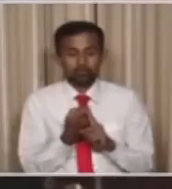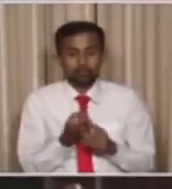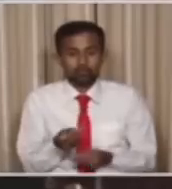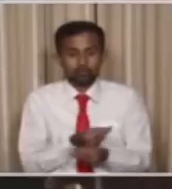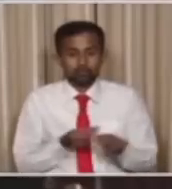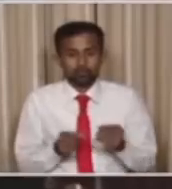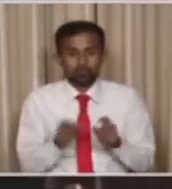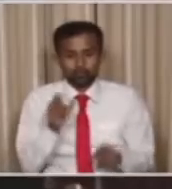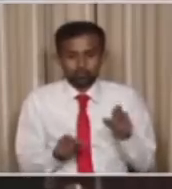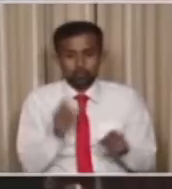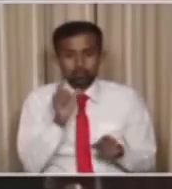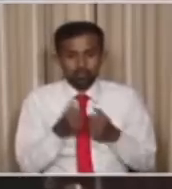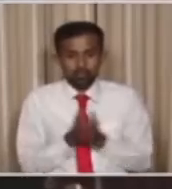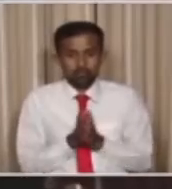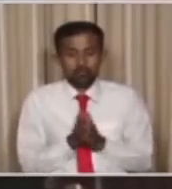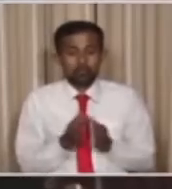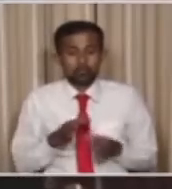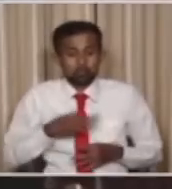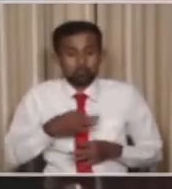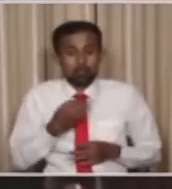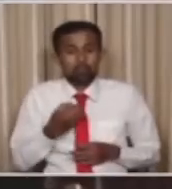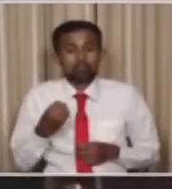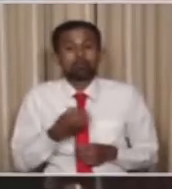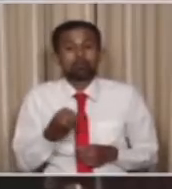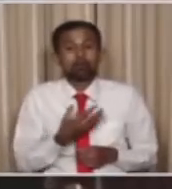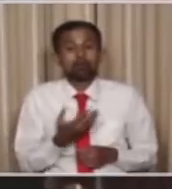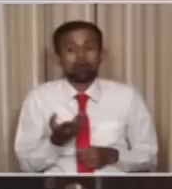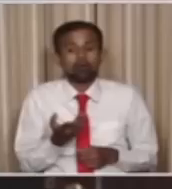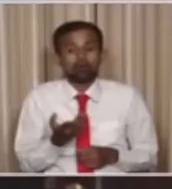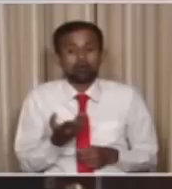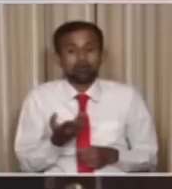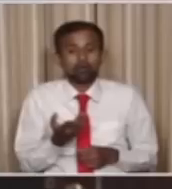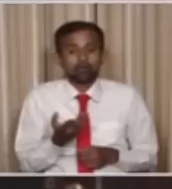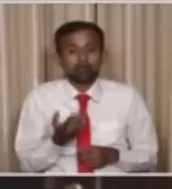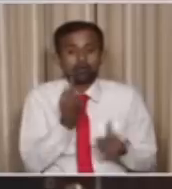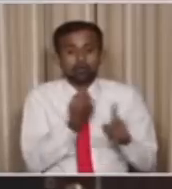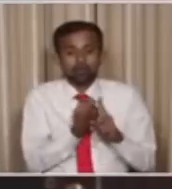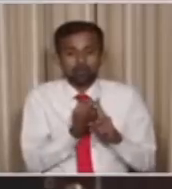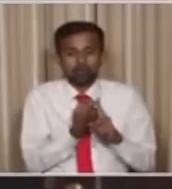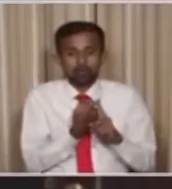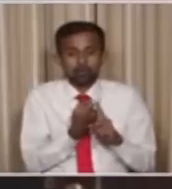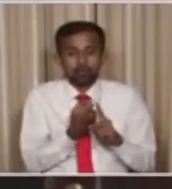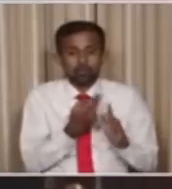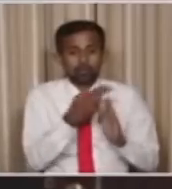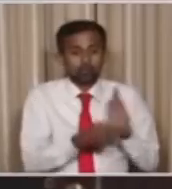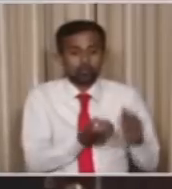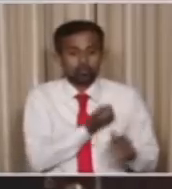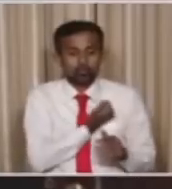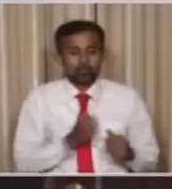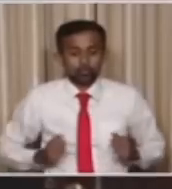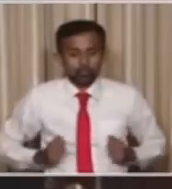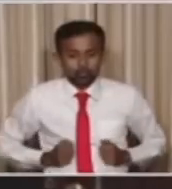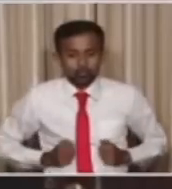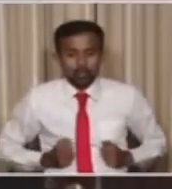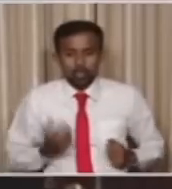ප්‍රදේශවල ඉන්න මිනිස්සු බලාගෙන ඉන්නවා තමන්ගේ ඒ සල්ලි කර්ම කවද්ද කරගන්නේ කියලා. එතකොට මහනුවර ජාතික රෝහලේ වකුගඩු වල